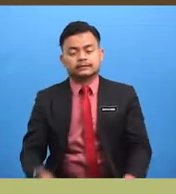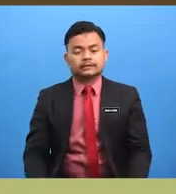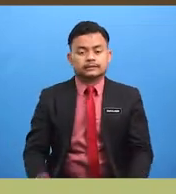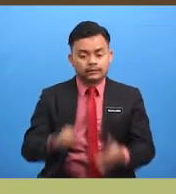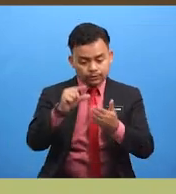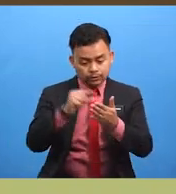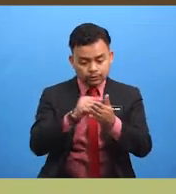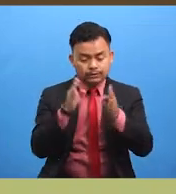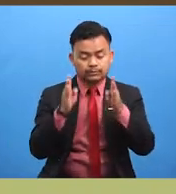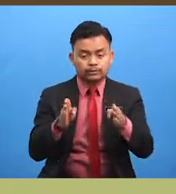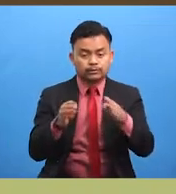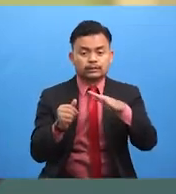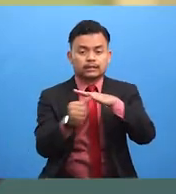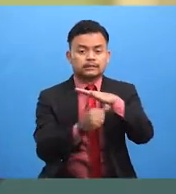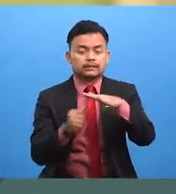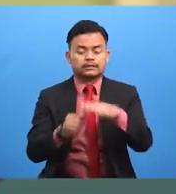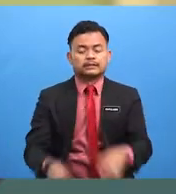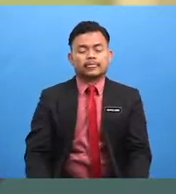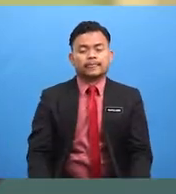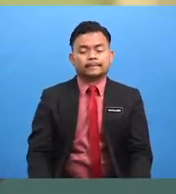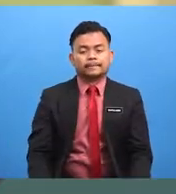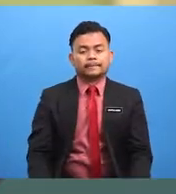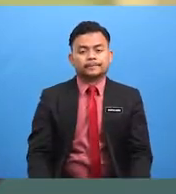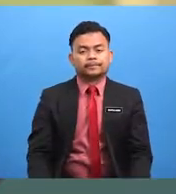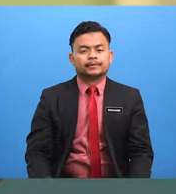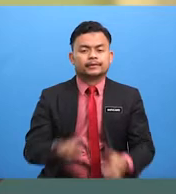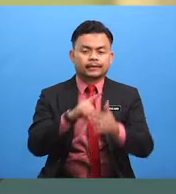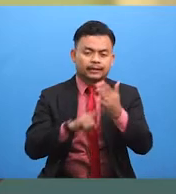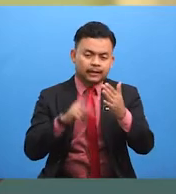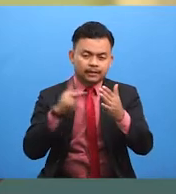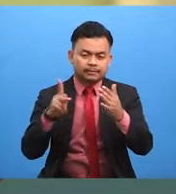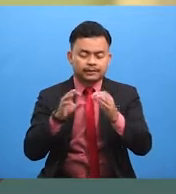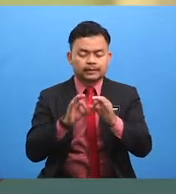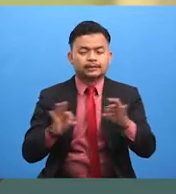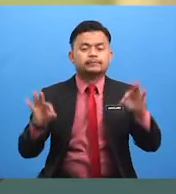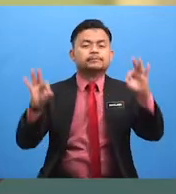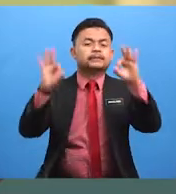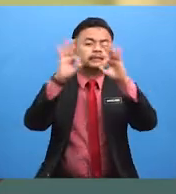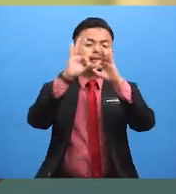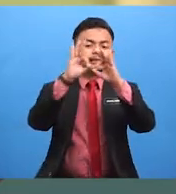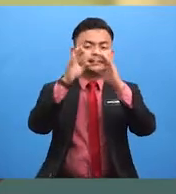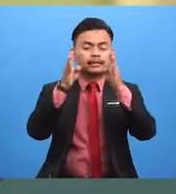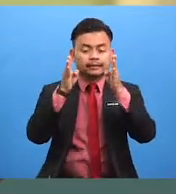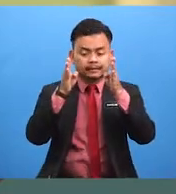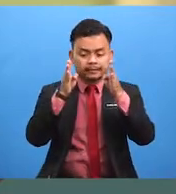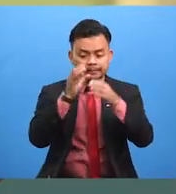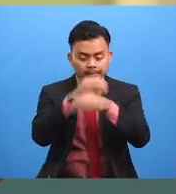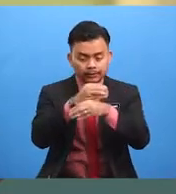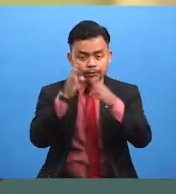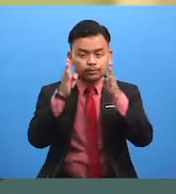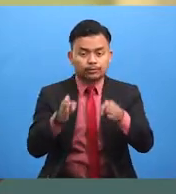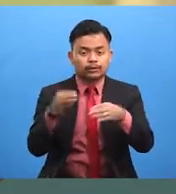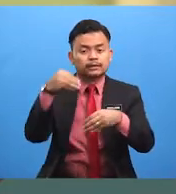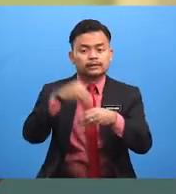Baiklah murid-murid yang saya sayangi. Apakah kepentingan bentuk bongkah dalam kehidupan seharian kita?